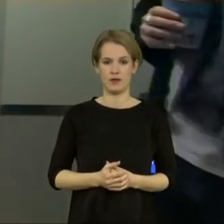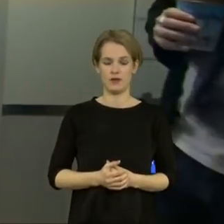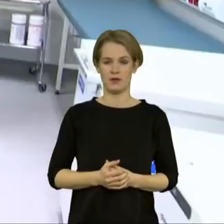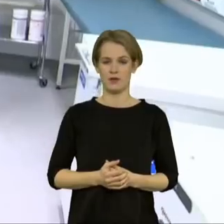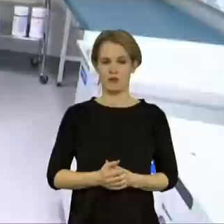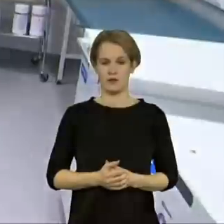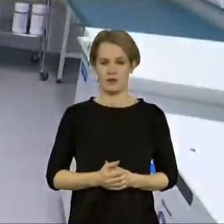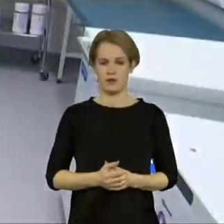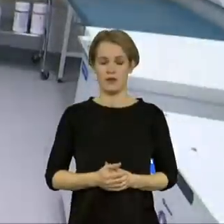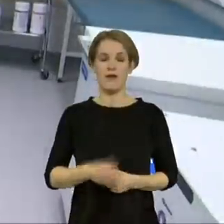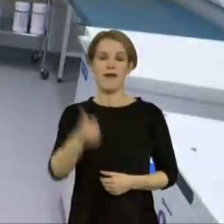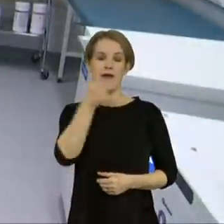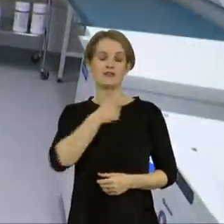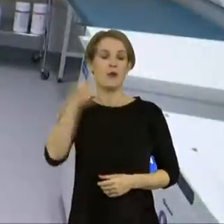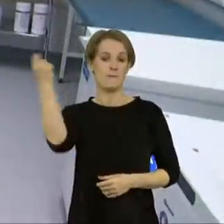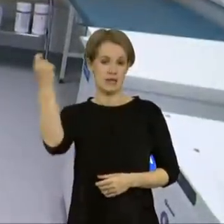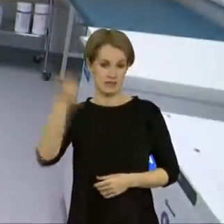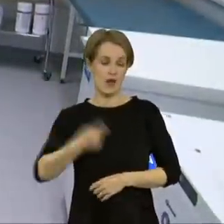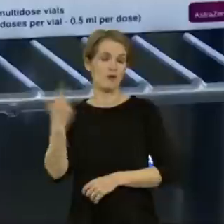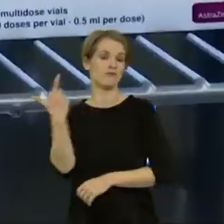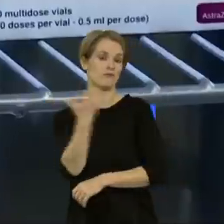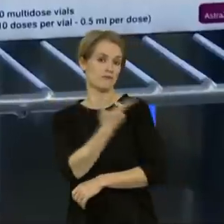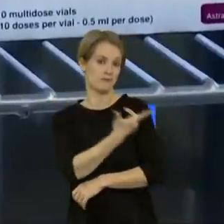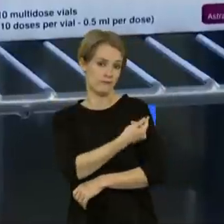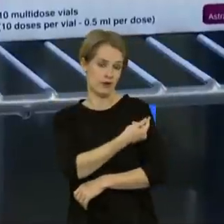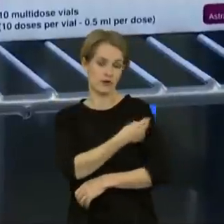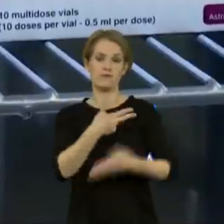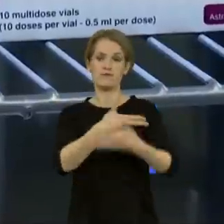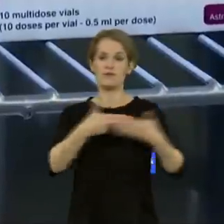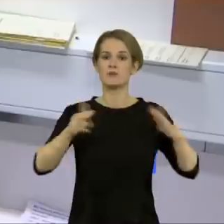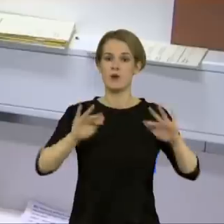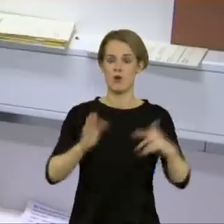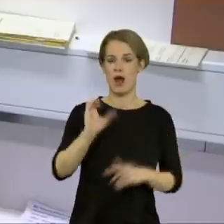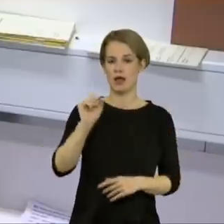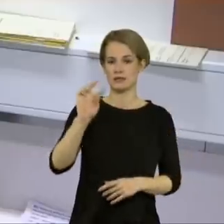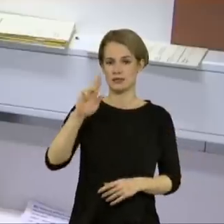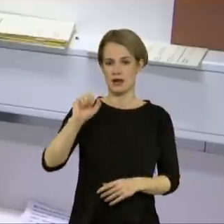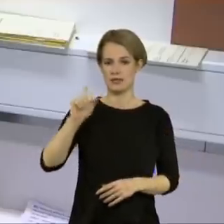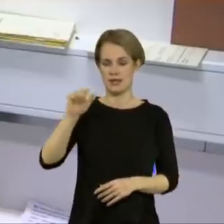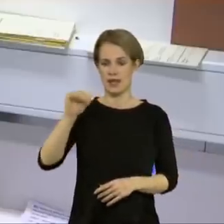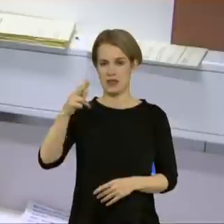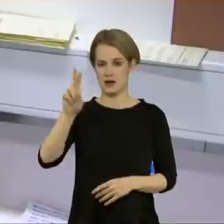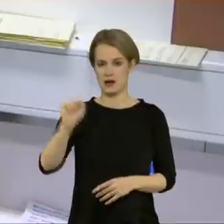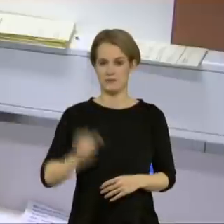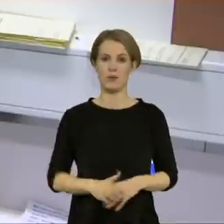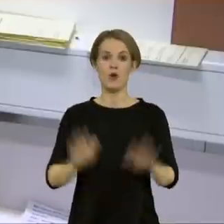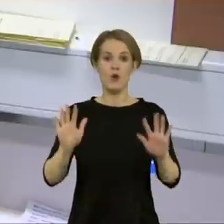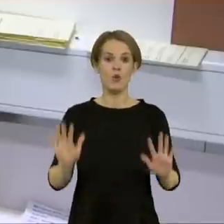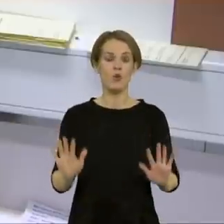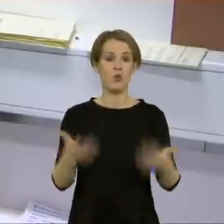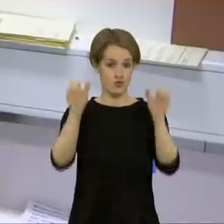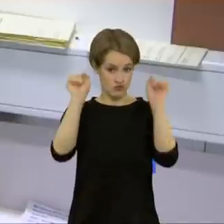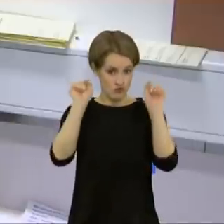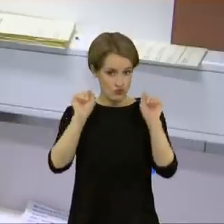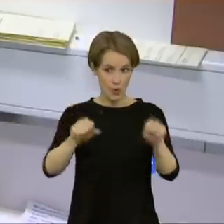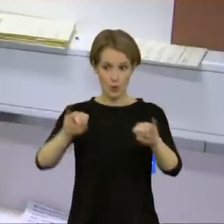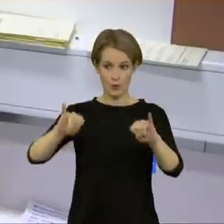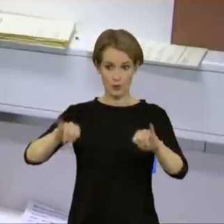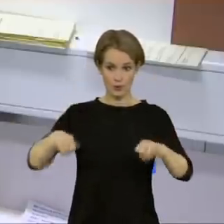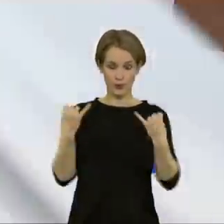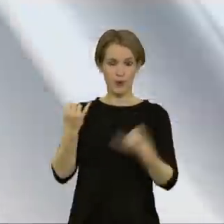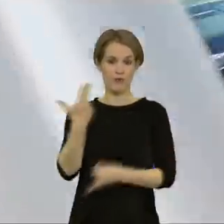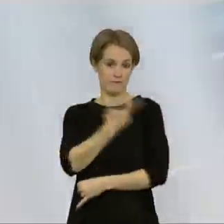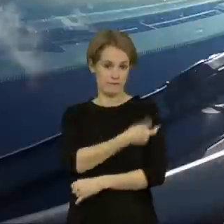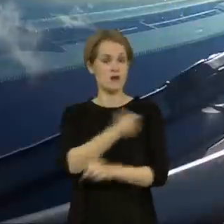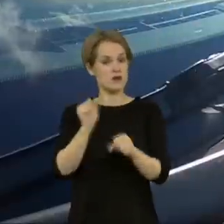koronaviruso, Estijos prezidentė pasiskiepijo AstraZeneca vakcina. Jei yra šansas pasiskiepyti, turime pasitikėti mokslu ir